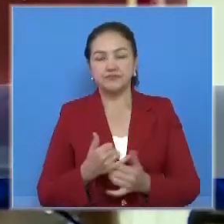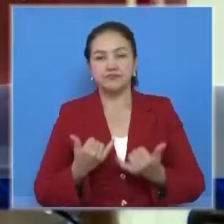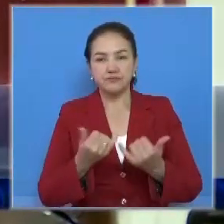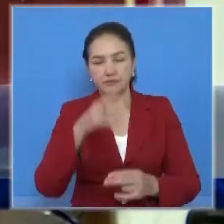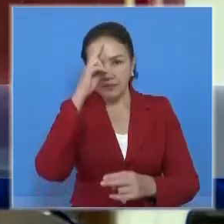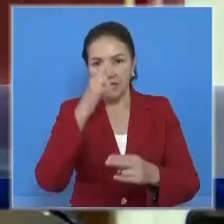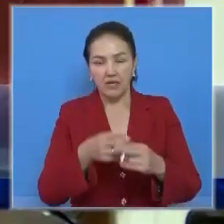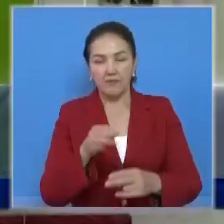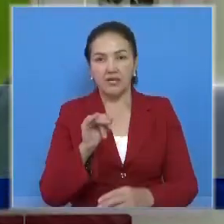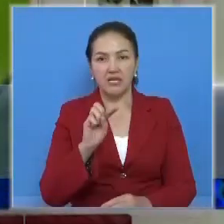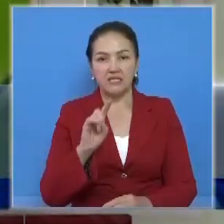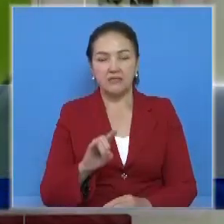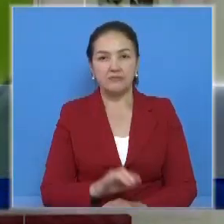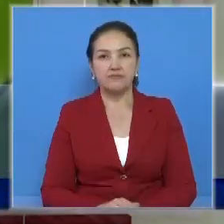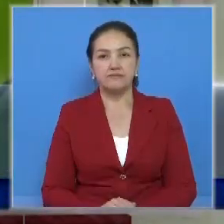его брату Бегала.